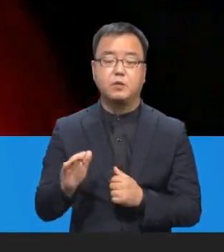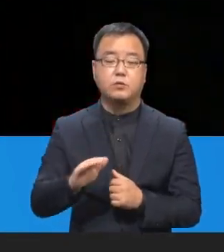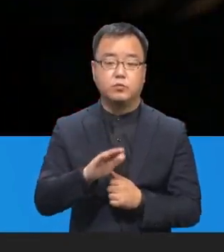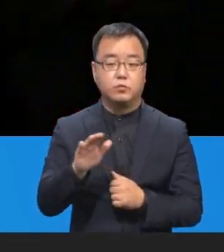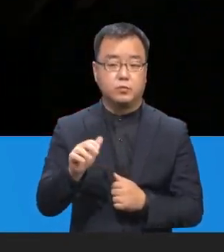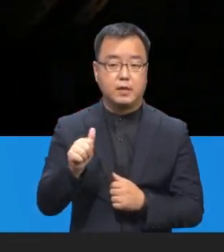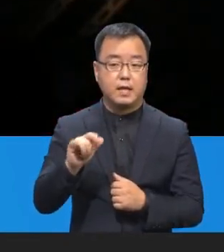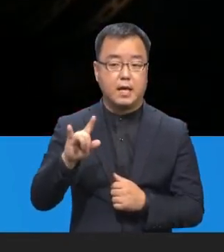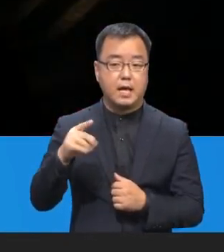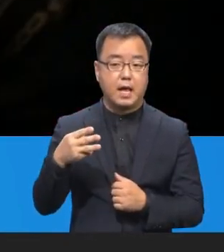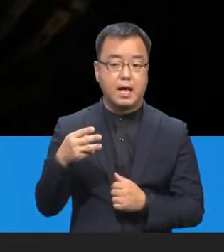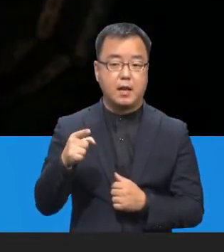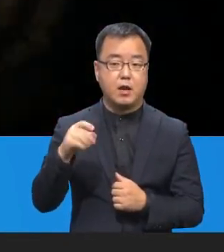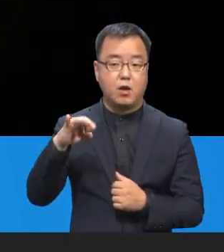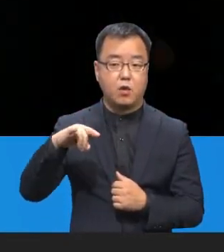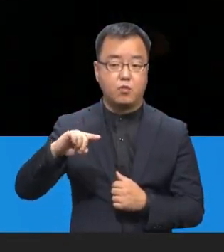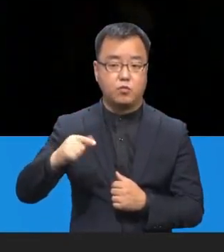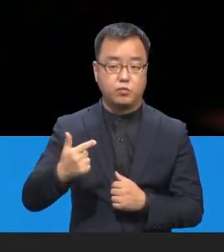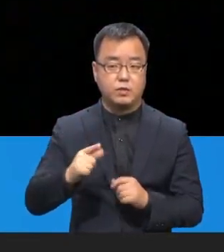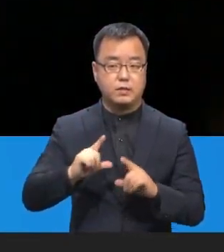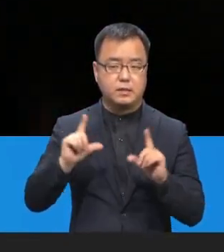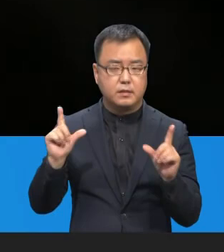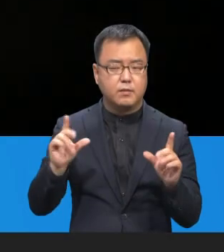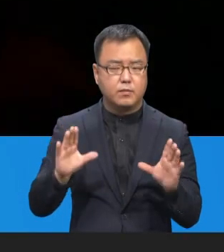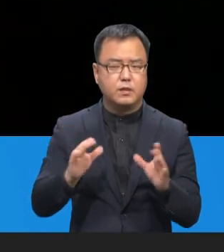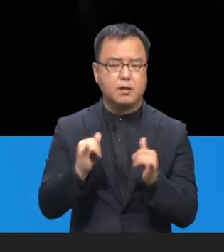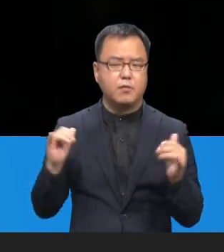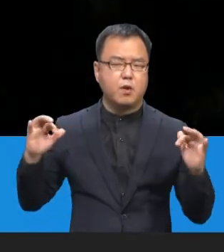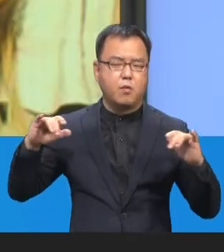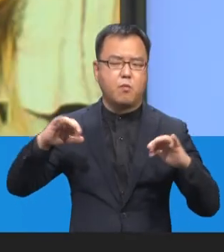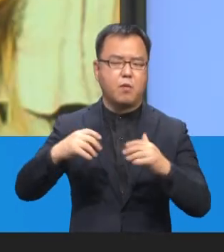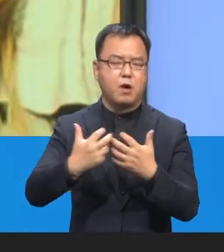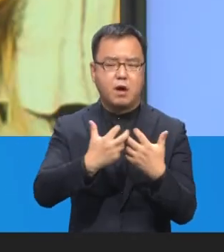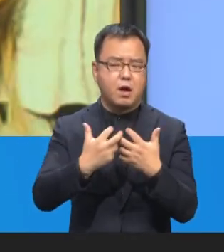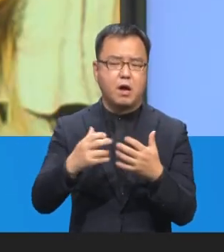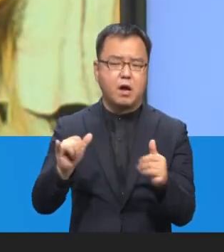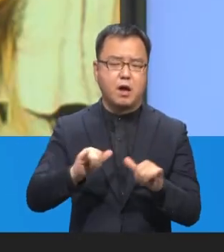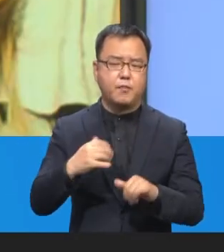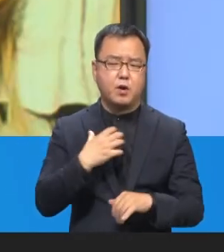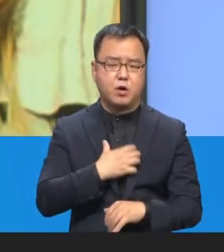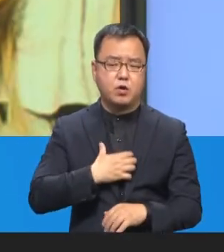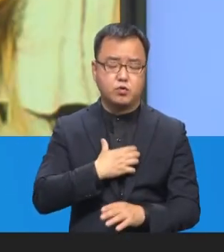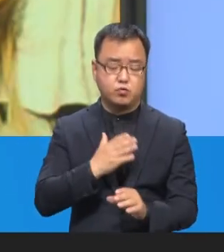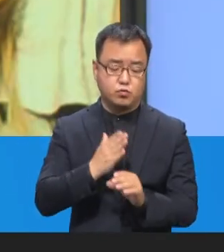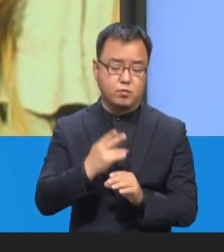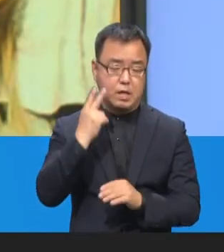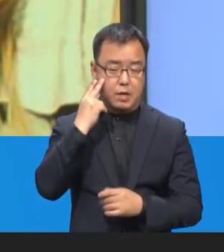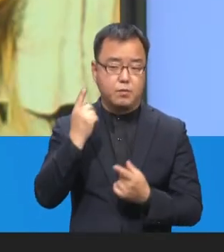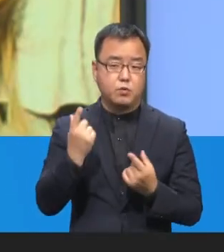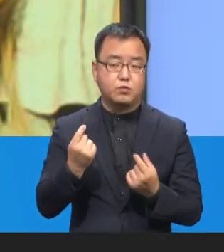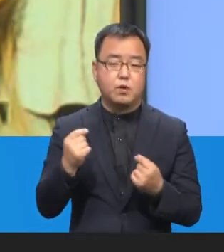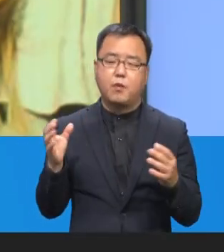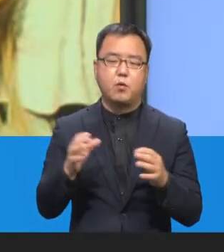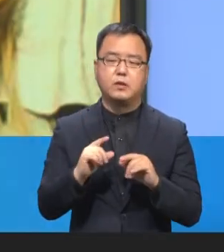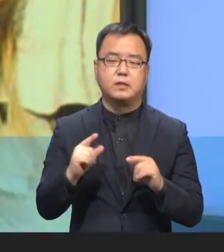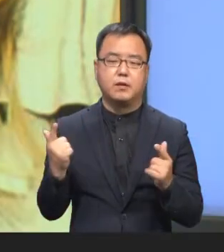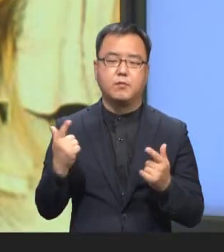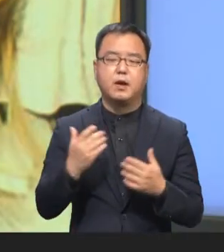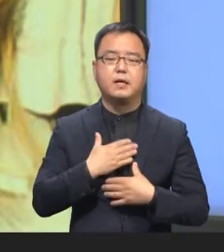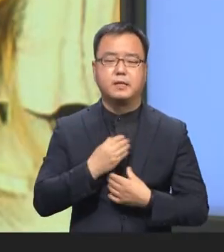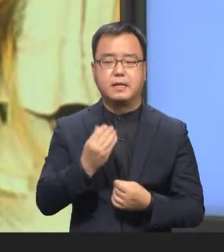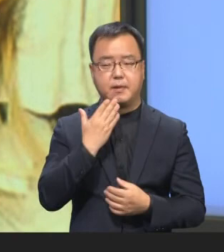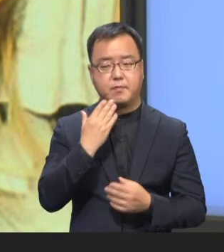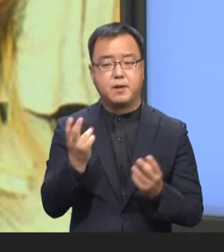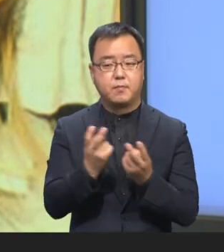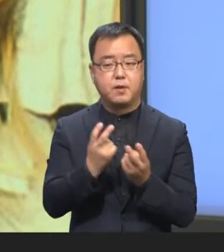지금 사람들이 몰릴 수 있어서 방역 걱정이 상당히 큰 상황인데요 미국처럼 모이지 않고 안전하게 즐길 수 있는 방법들을 생각해야 할